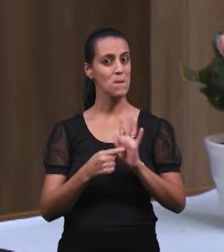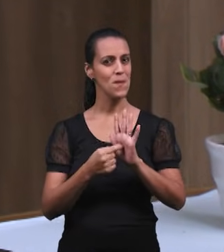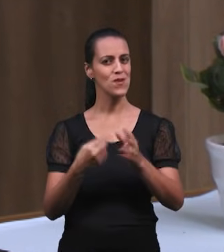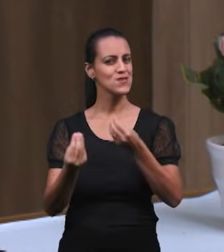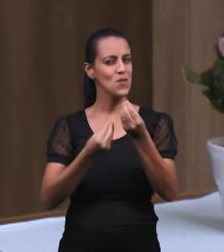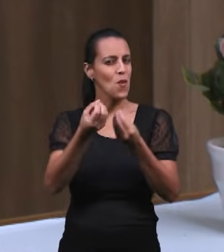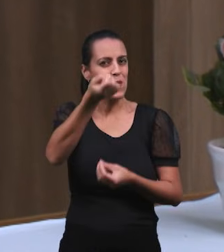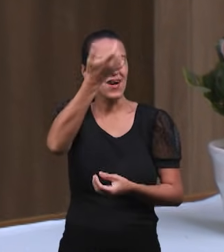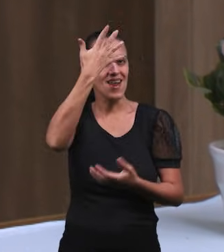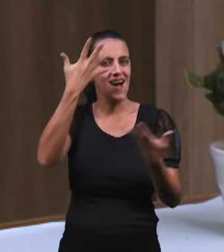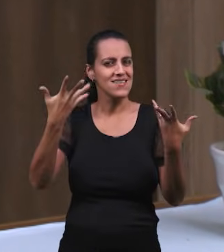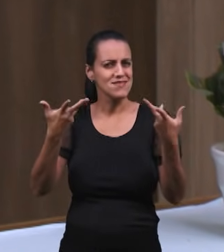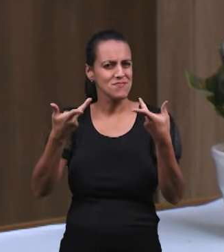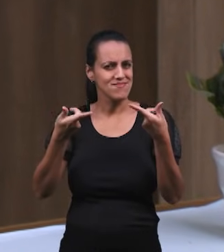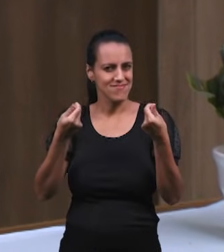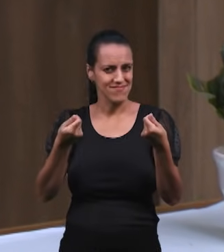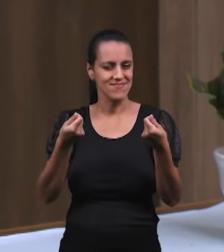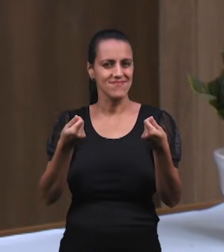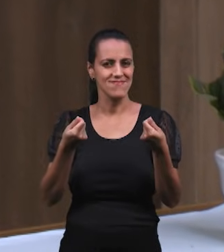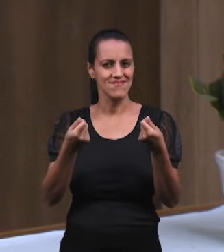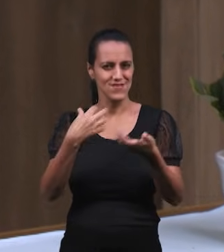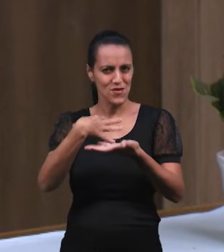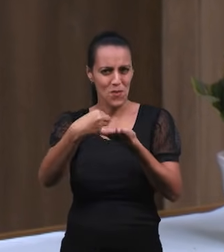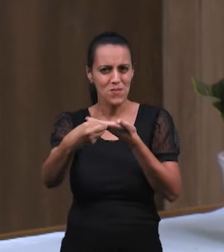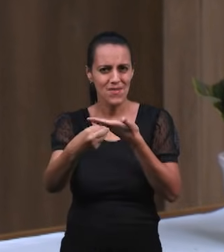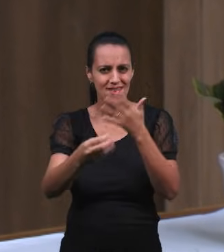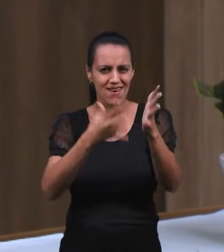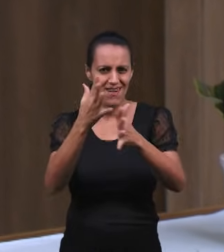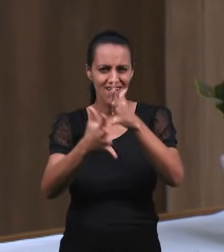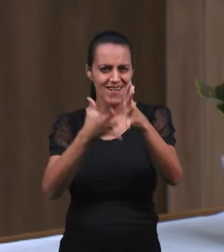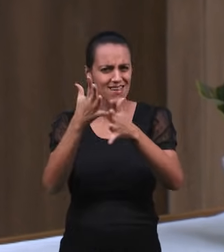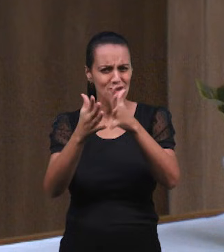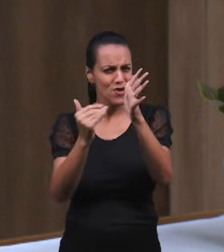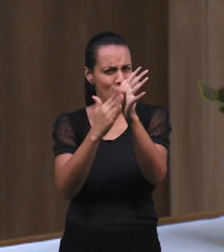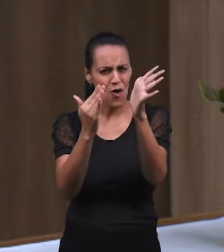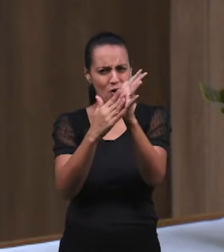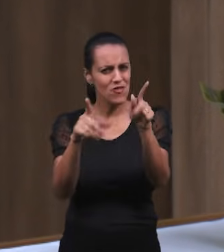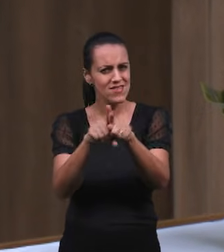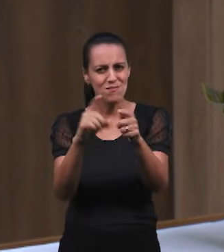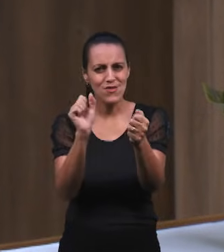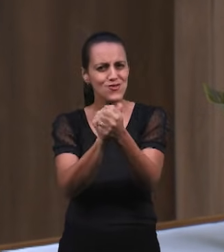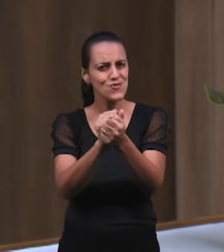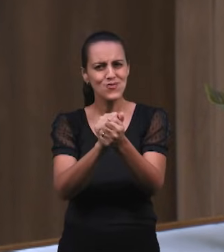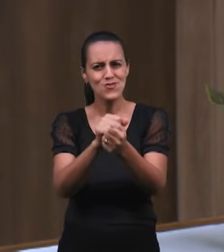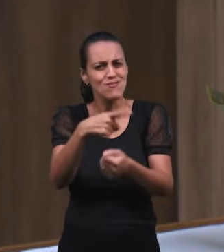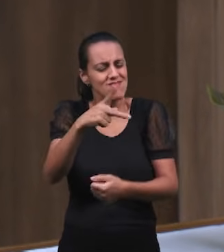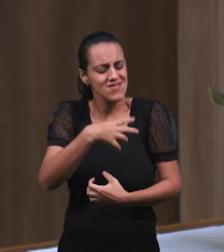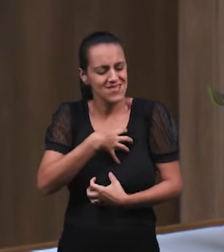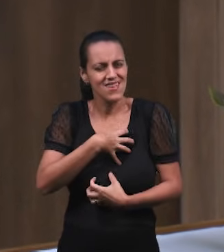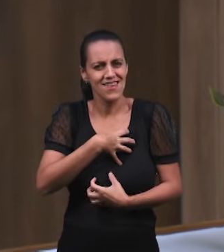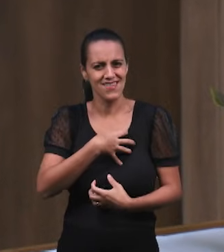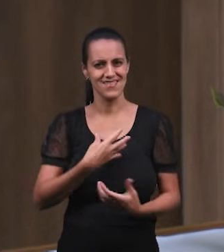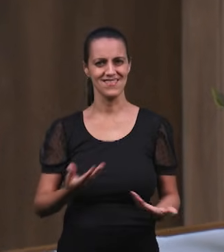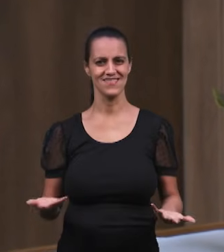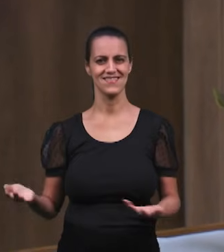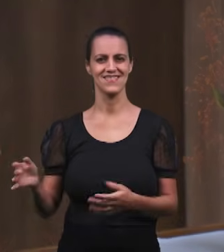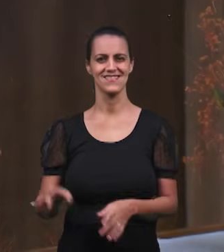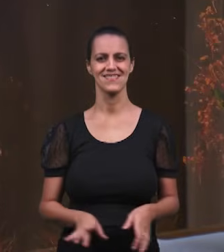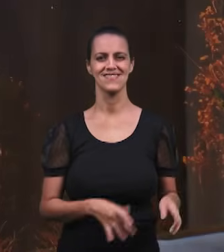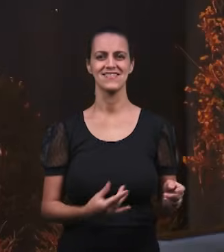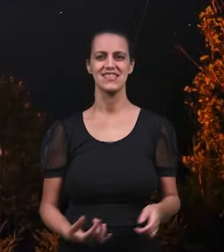la merveilleuse grâce du Seigneur. Chantez au Seigneur, louez le Seigneur. Vivez une expérience avec cette grâce